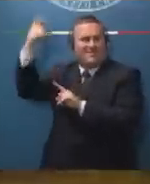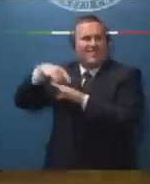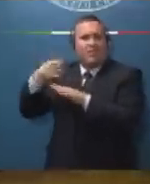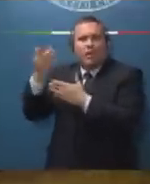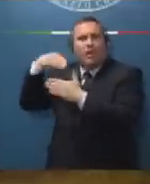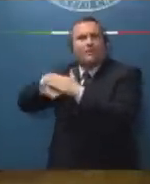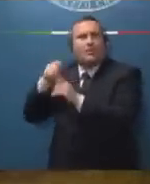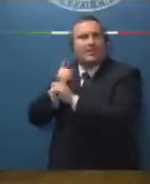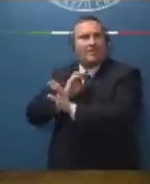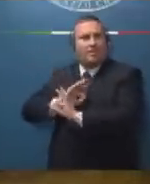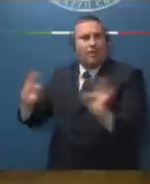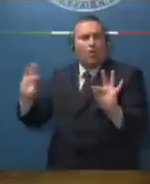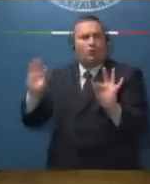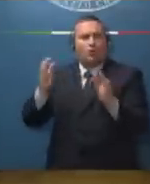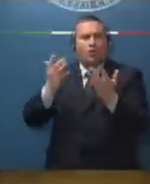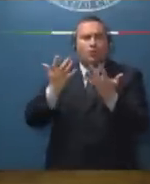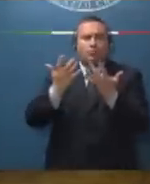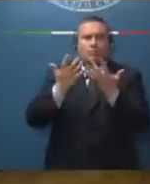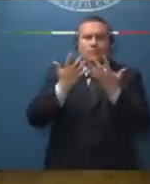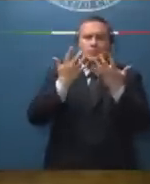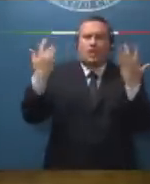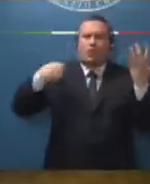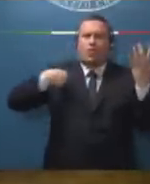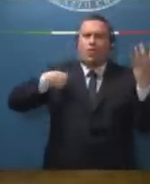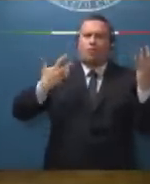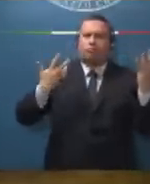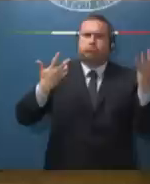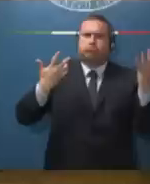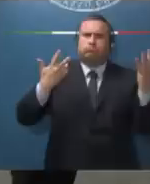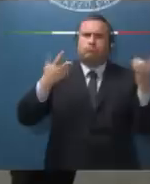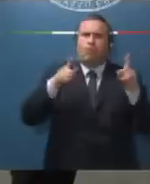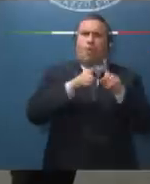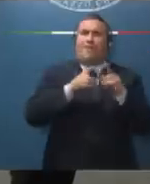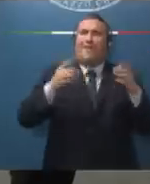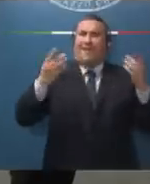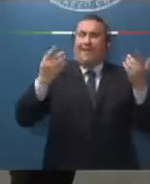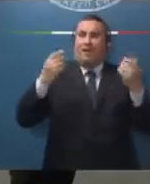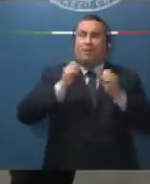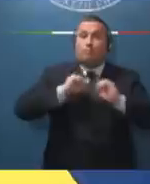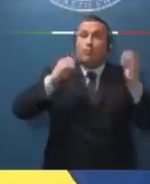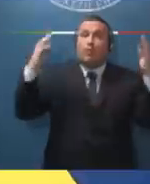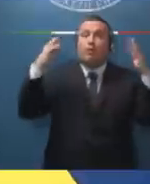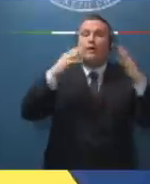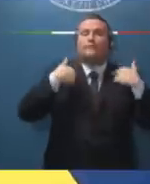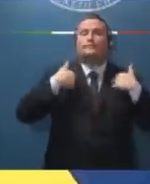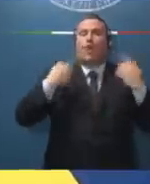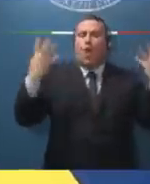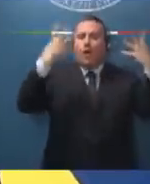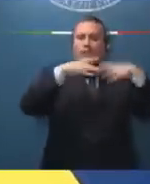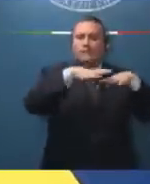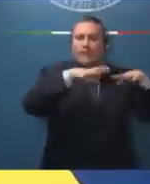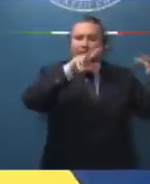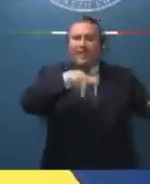costruito un una grande istruzione online ma noi capiamo che per i bambini